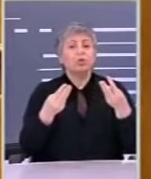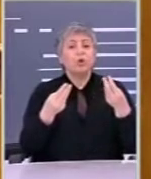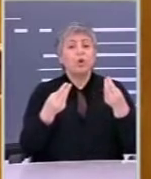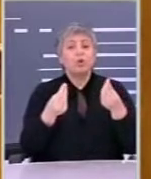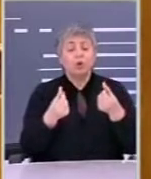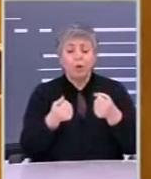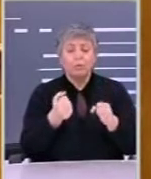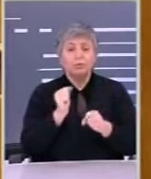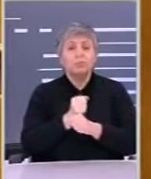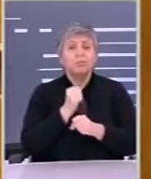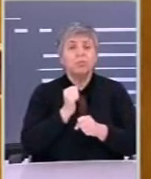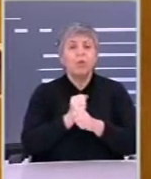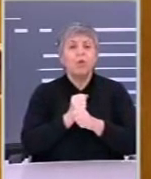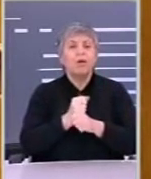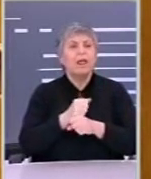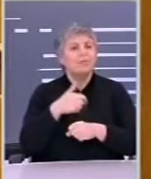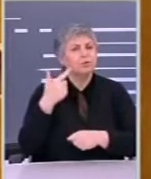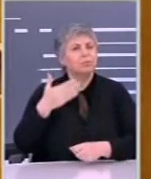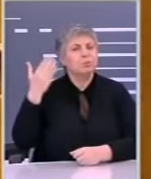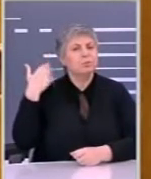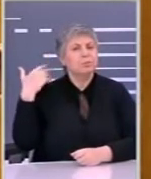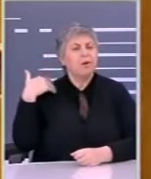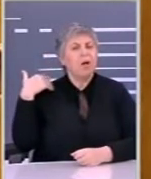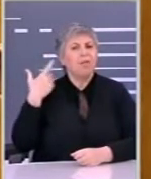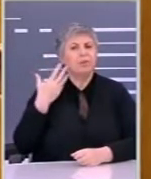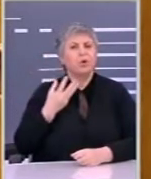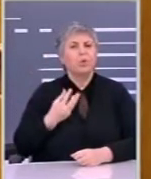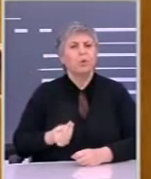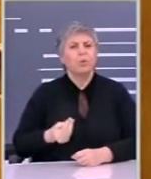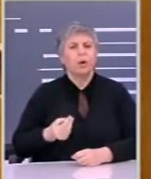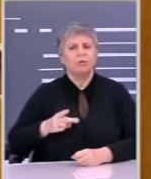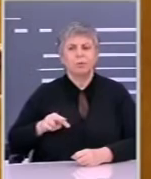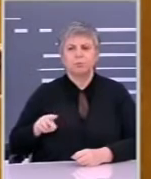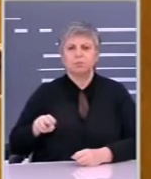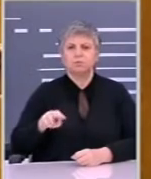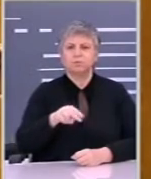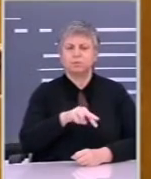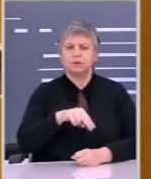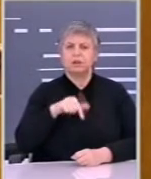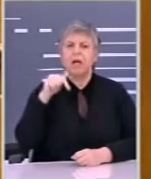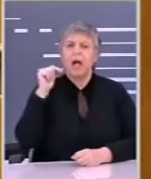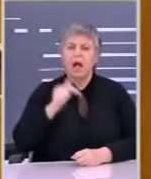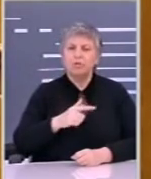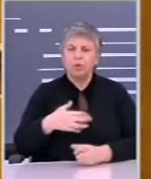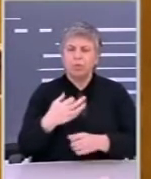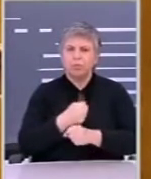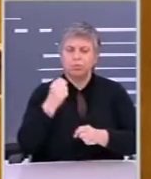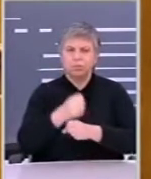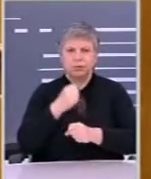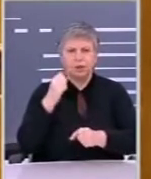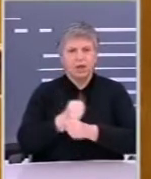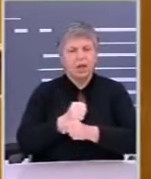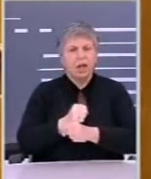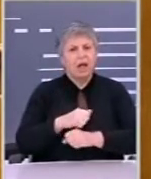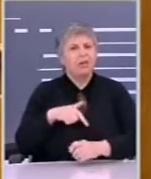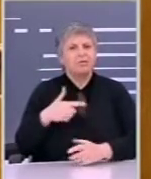αυτό το σύστημα της διαπλοκής που είχατε καθιδρύσει τα προηγούμενα χρόνια, είχε αποδώσει. Κατορθώσατε μάλιστα μία